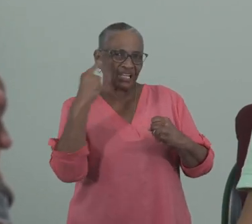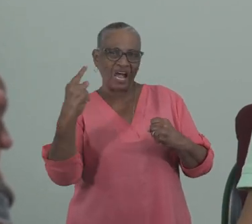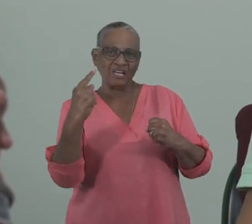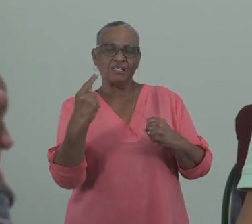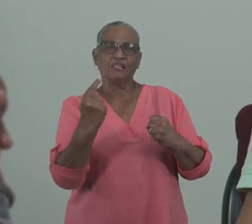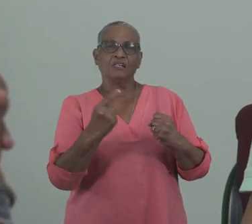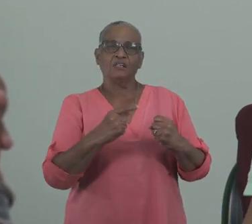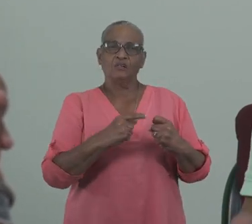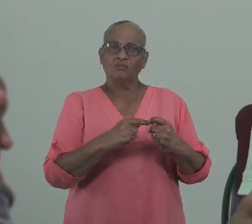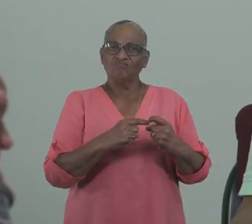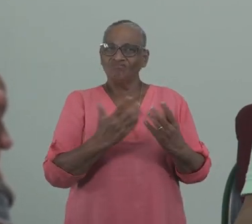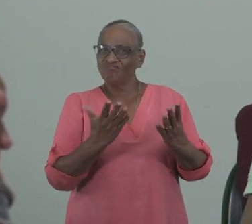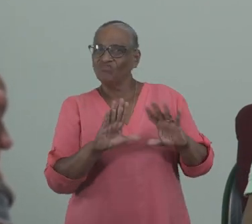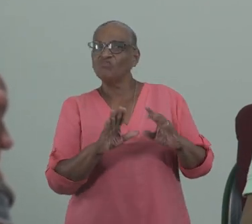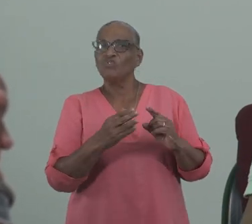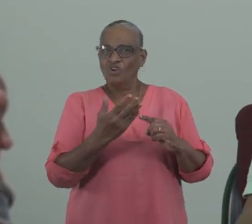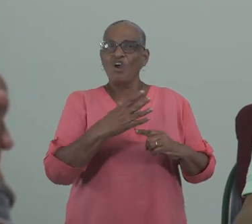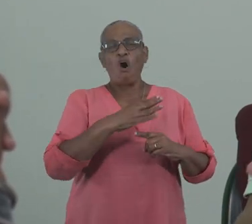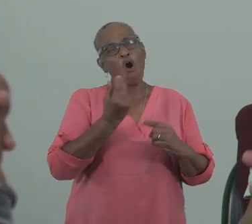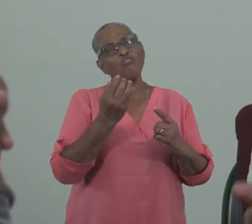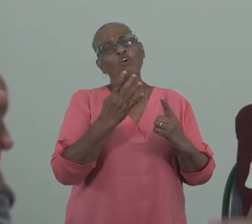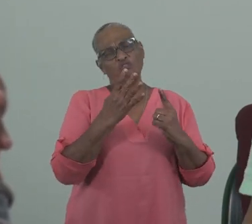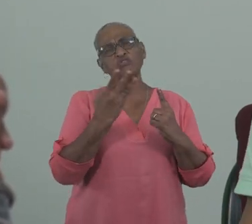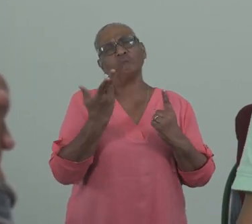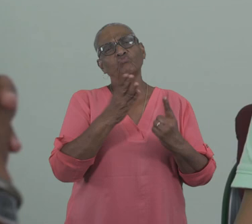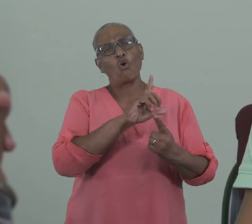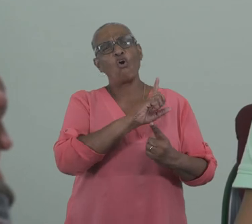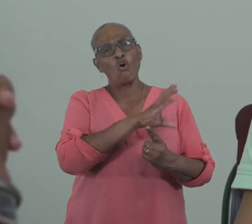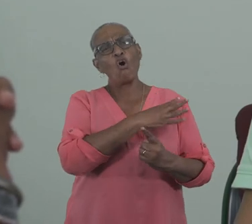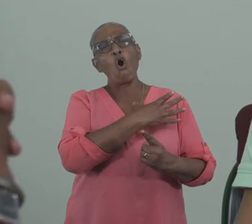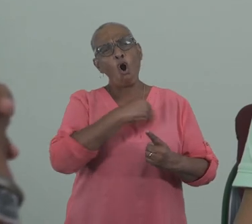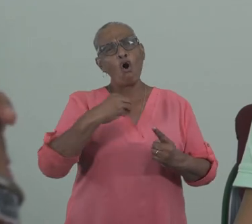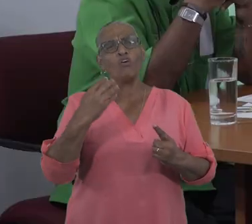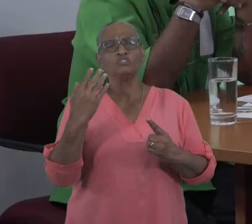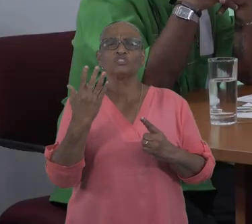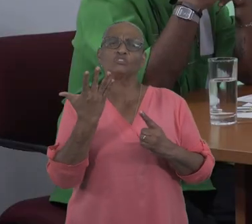dagen. Iets voor meer rond de 25 minuten per dag.